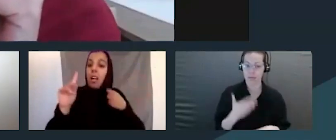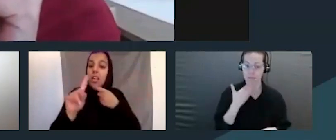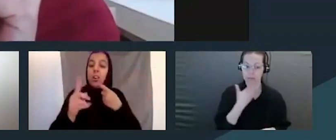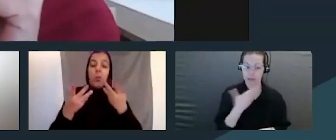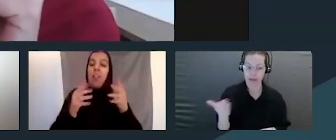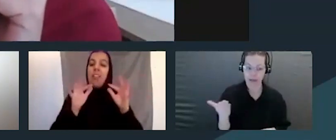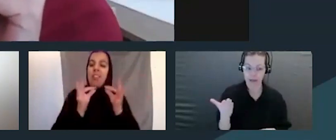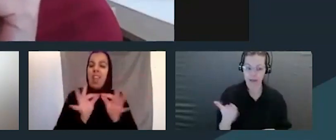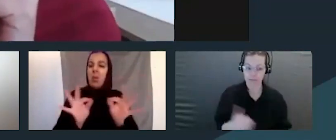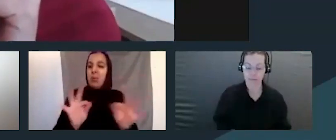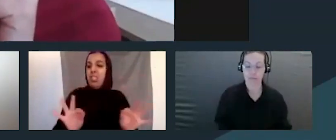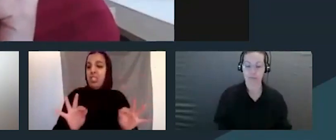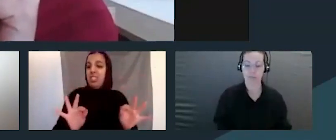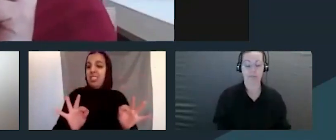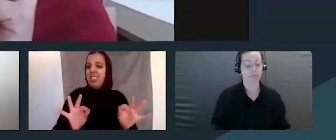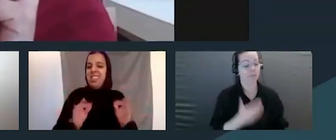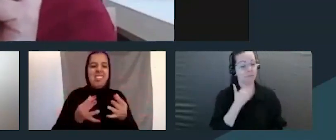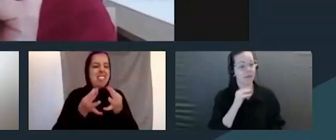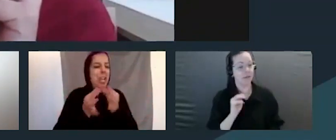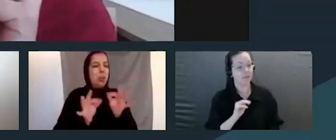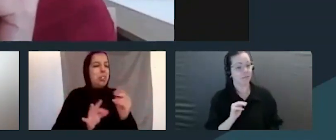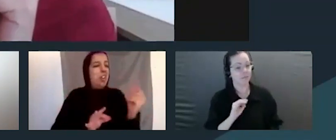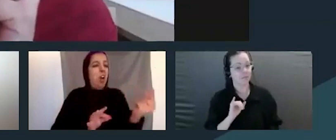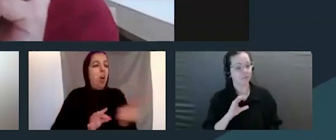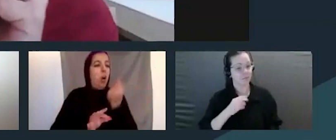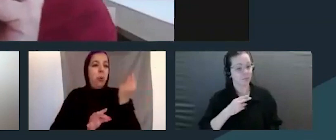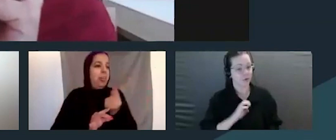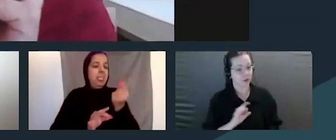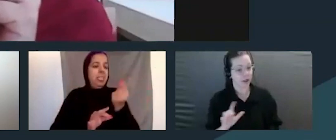La langue est toujours un enjeu au Nouveau-Brunswick.